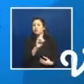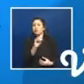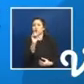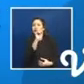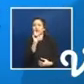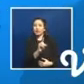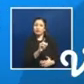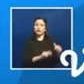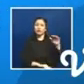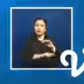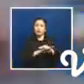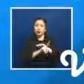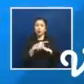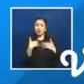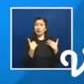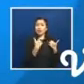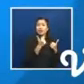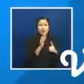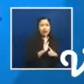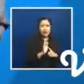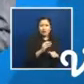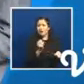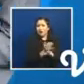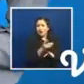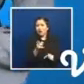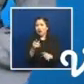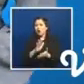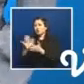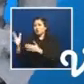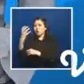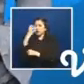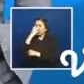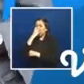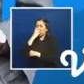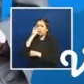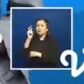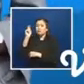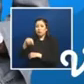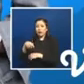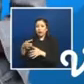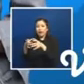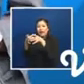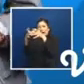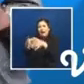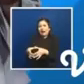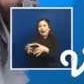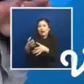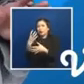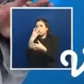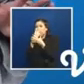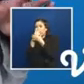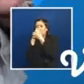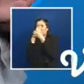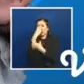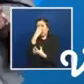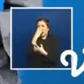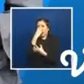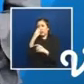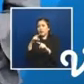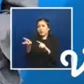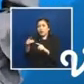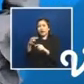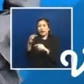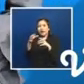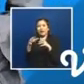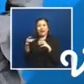berhasil, segera berikan oksigen. Opsi yang pertama, gunakan oksigen kaleng sebagai pertolongan pertama. Tapi ingat, oksigen kaleng